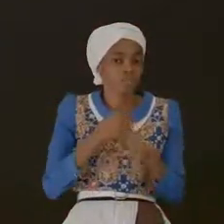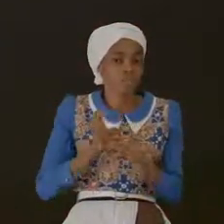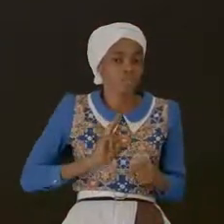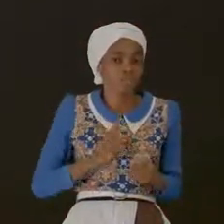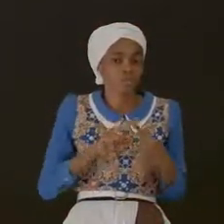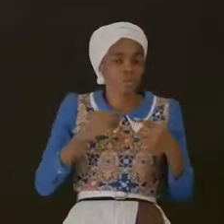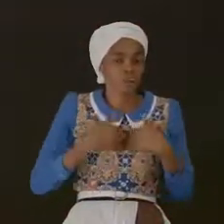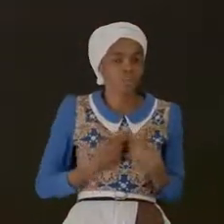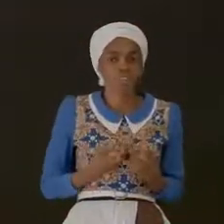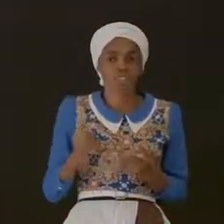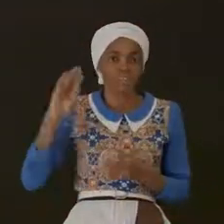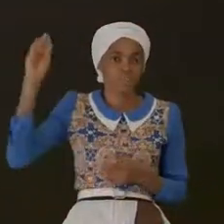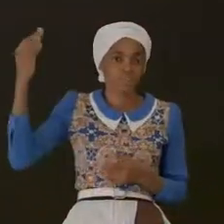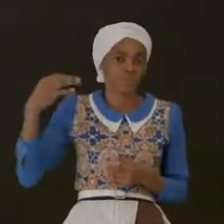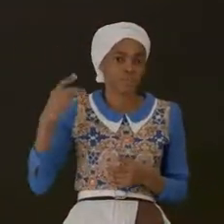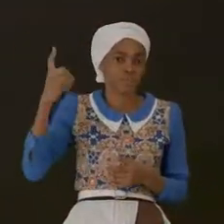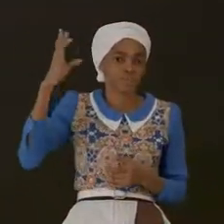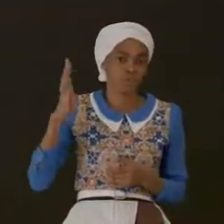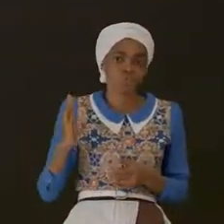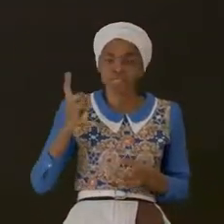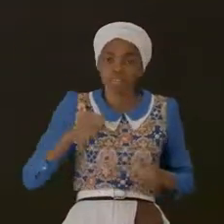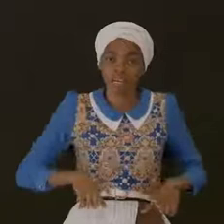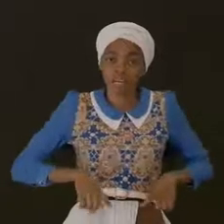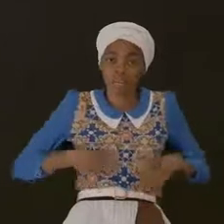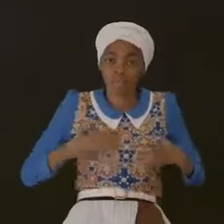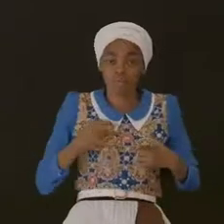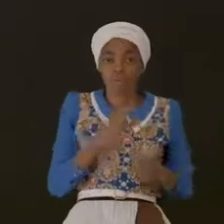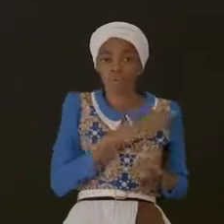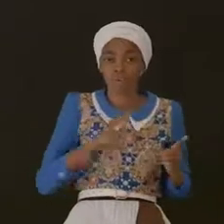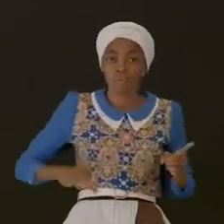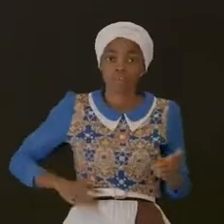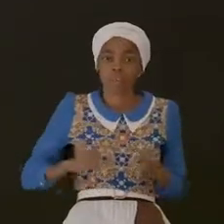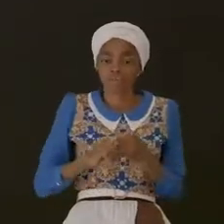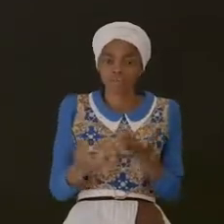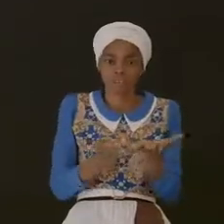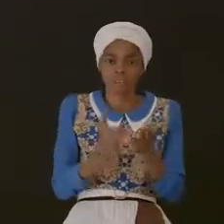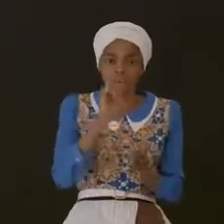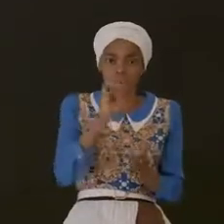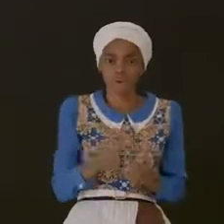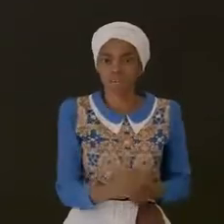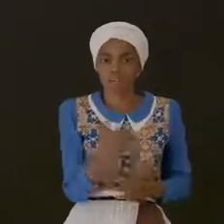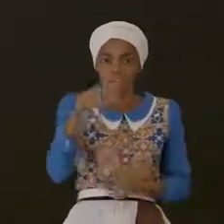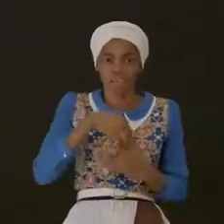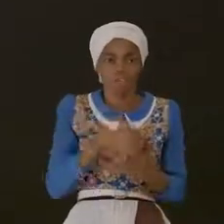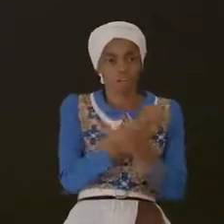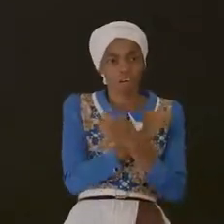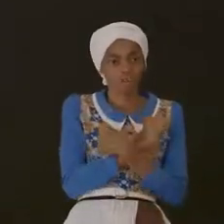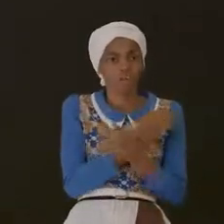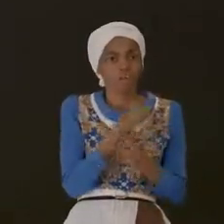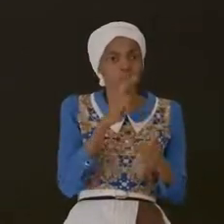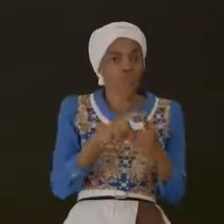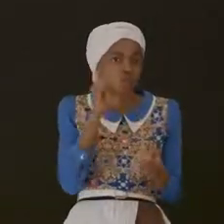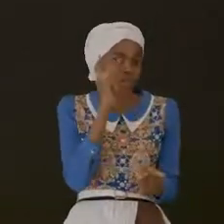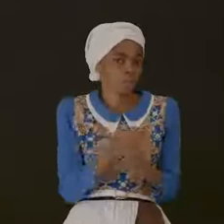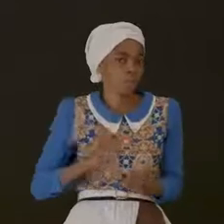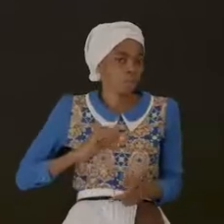la grâce de Dieu, la vie de Christ, pour nous servir l'un l'autre par amour et